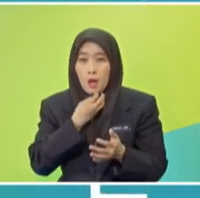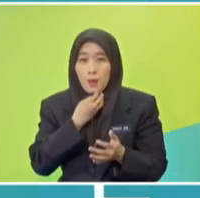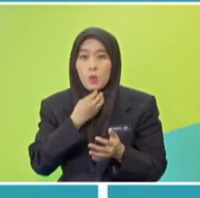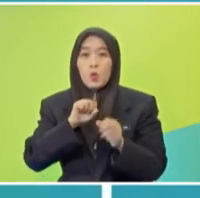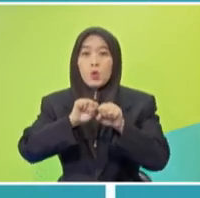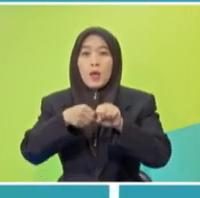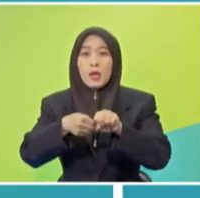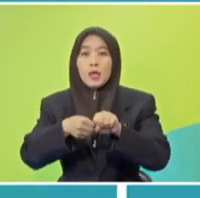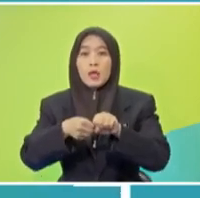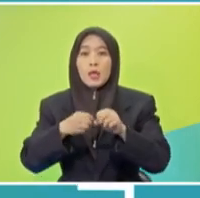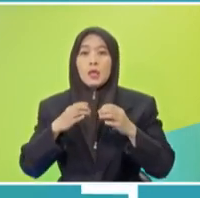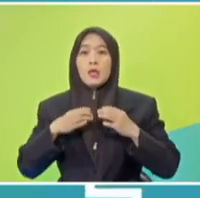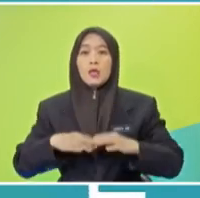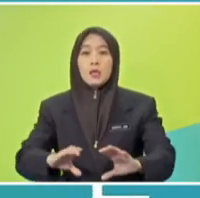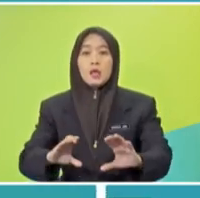cepat